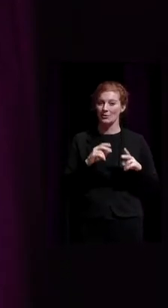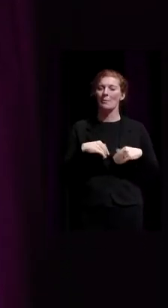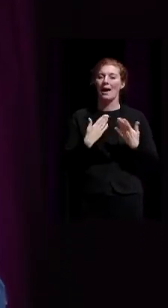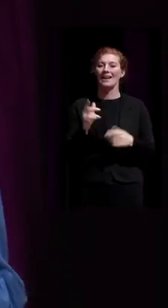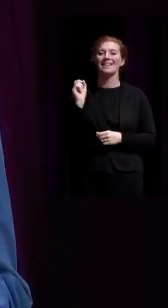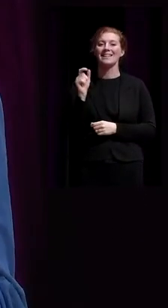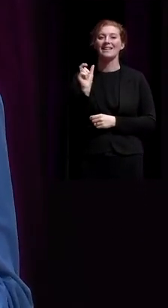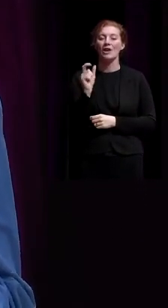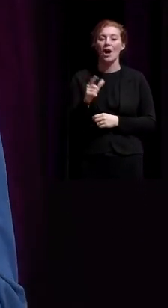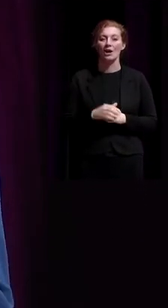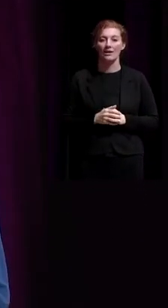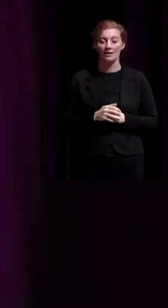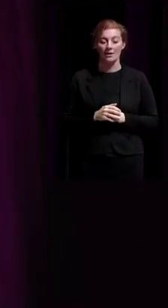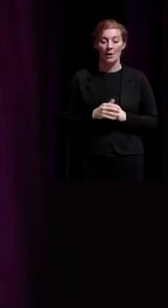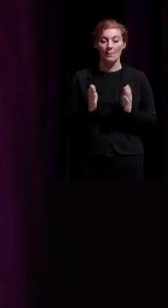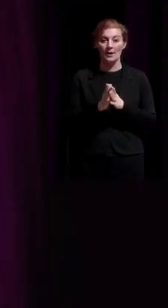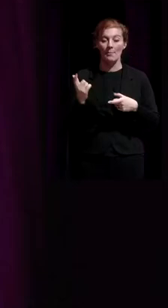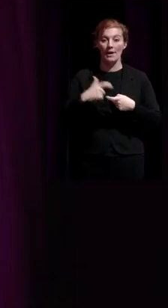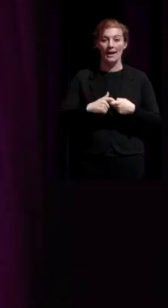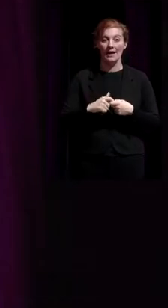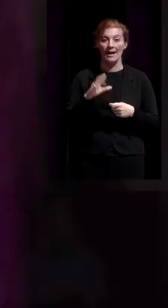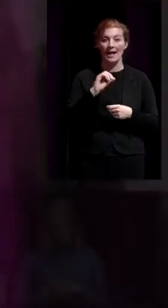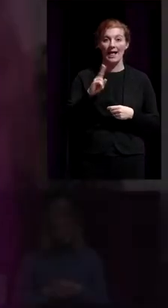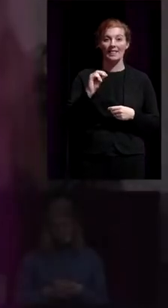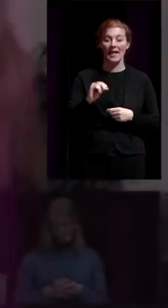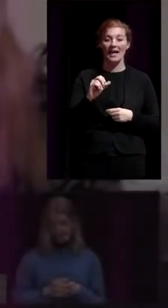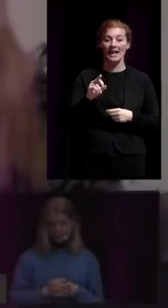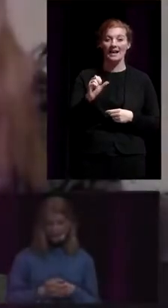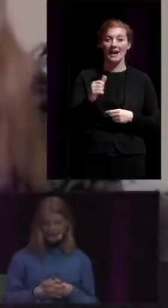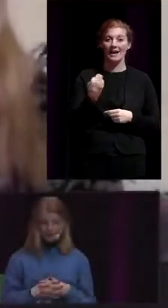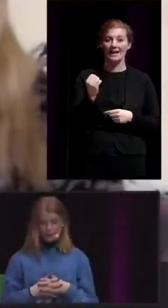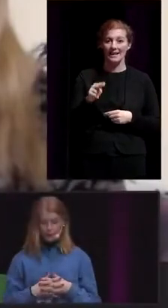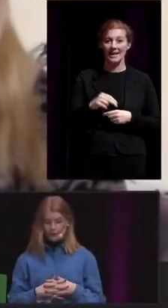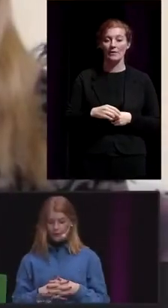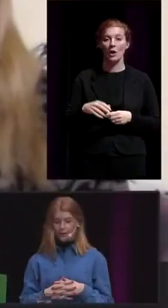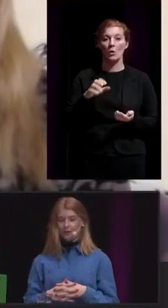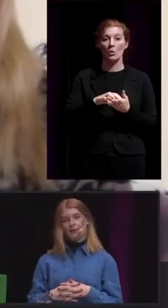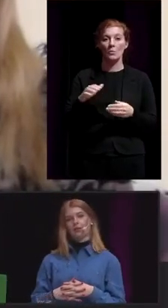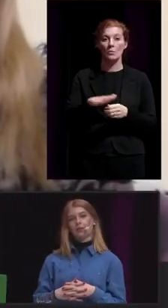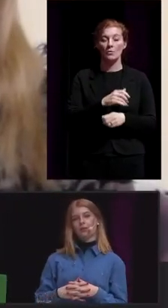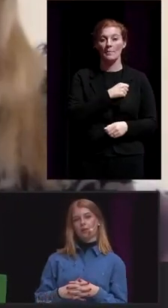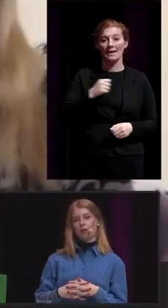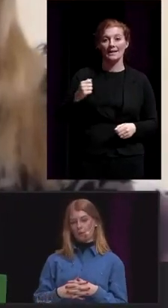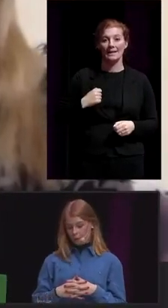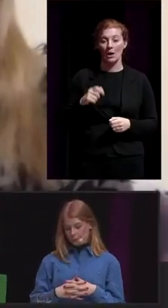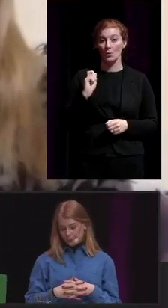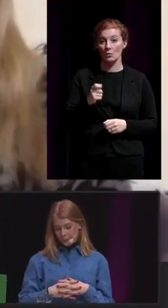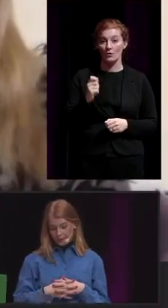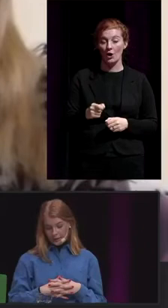här. Och med oss på länk har vi nu Anna Ragen, kommunfullmäktiges ordförande i Karlskoga